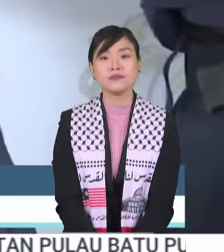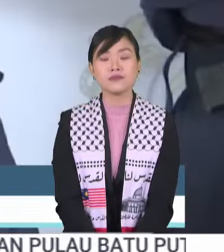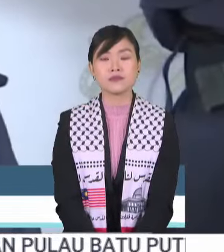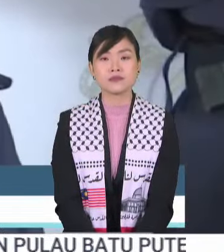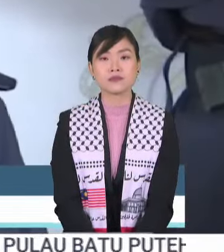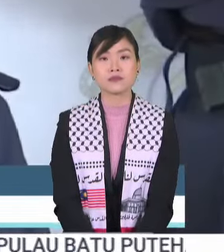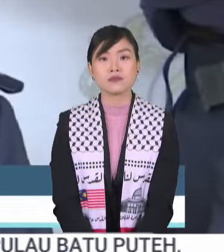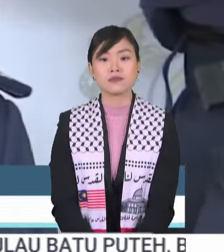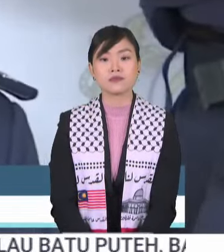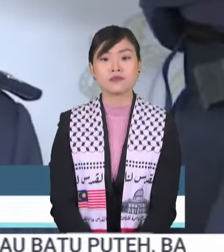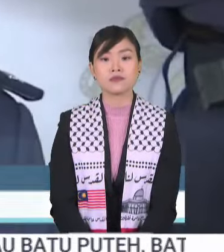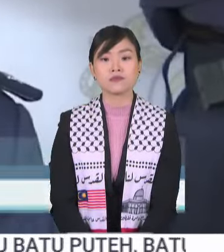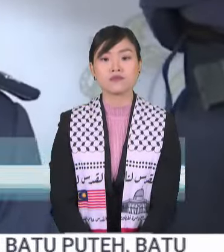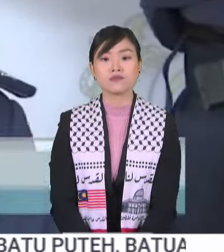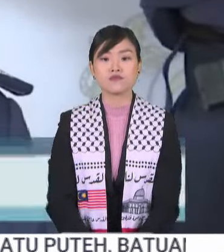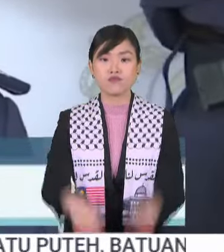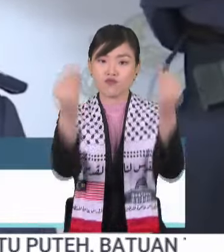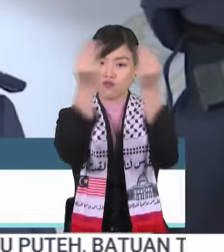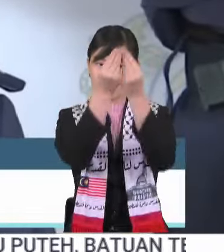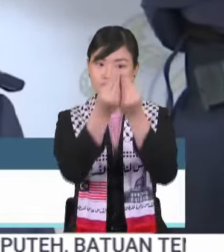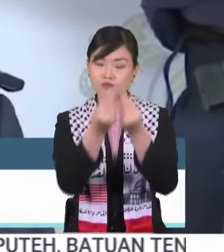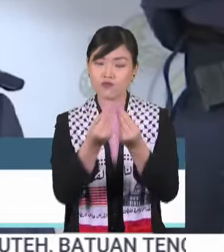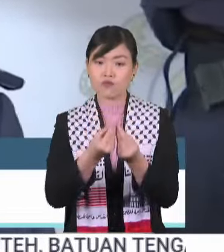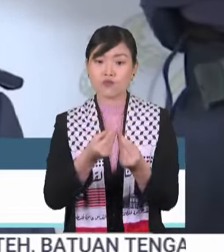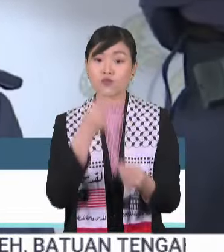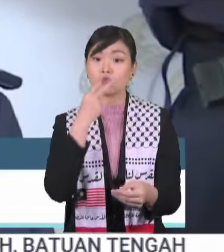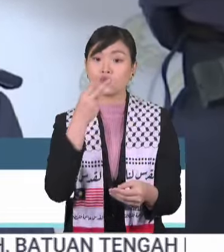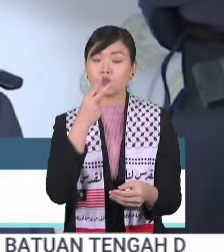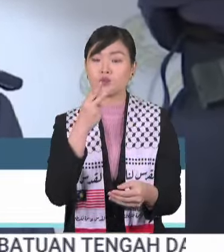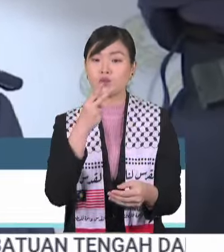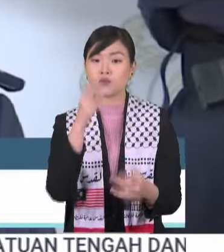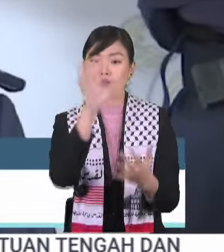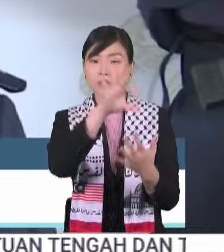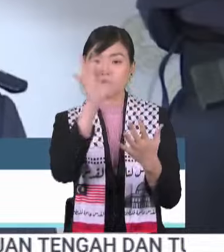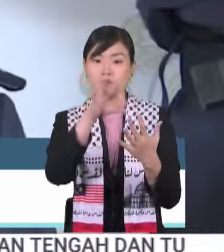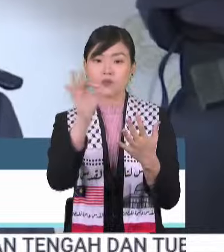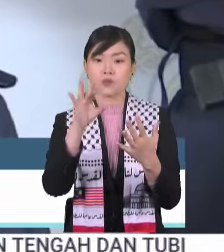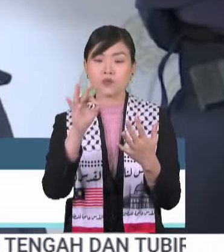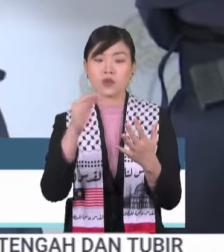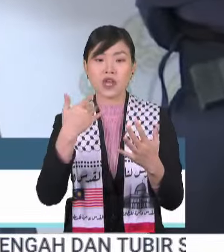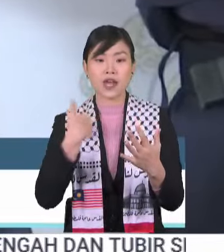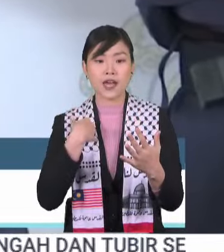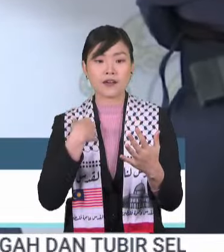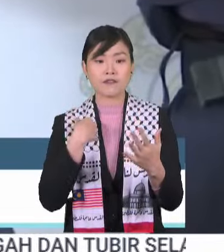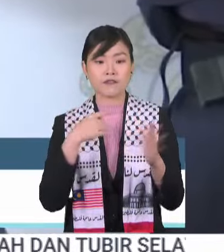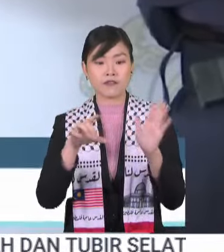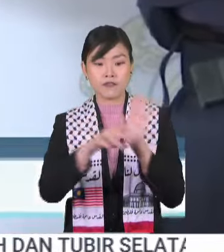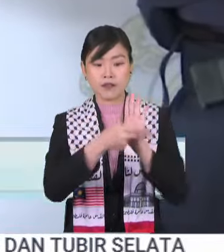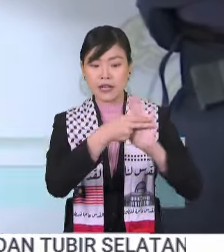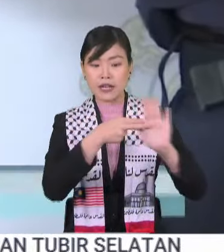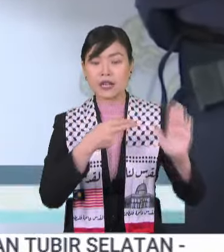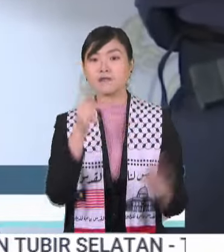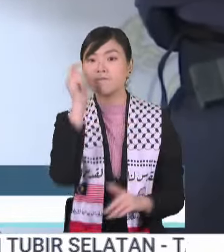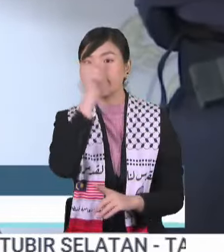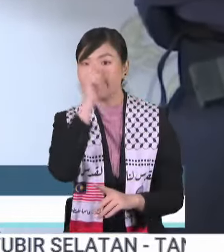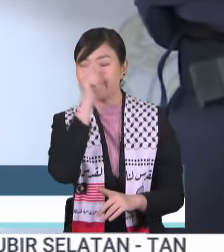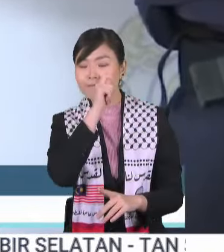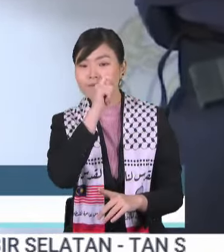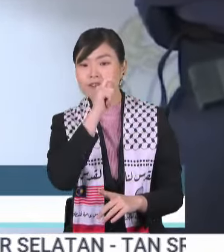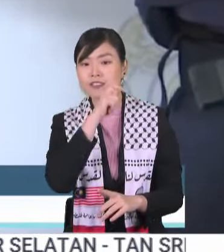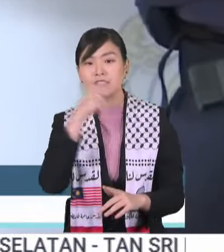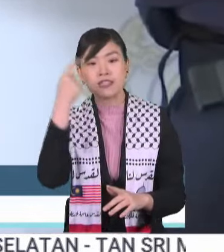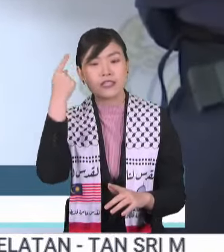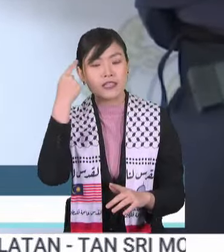murah kesemua paket rokok telah yang dijumpai mempunyai label Cukai palsu dan disaki barangan